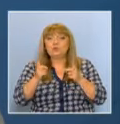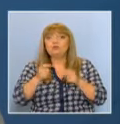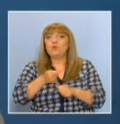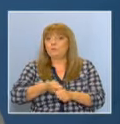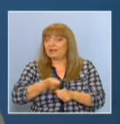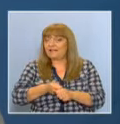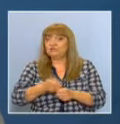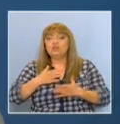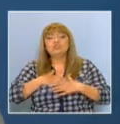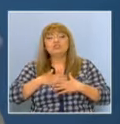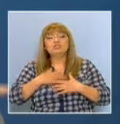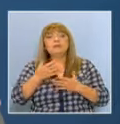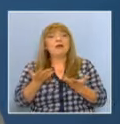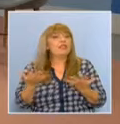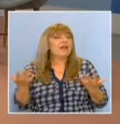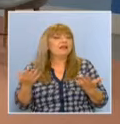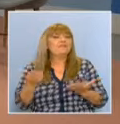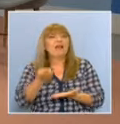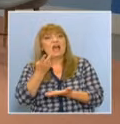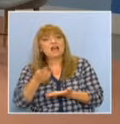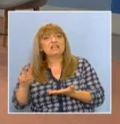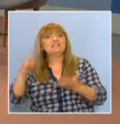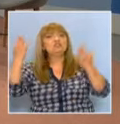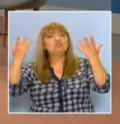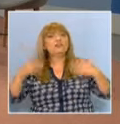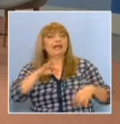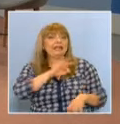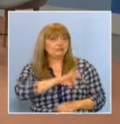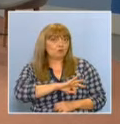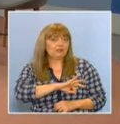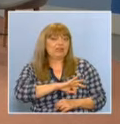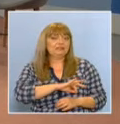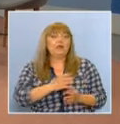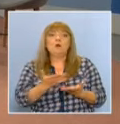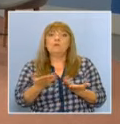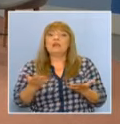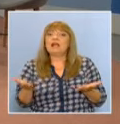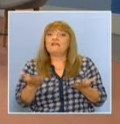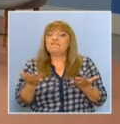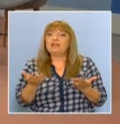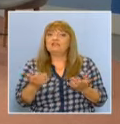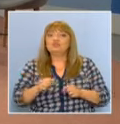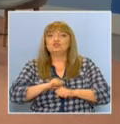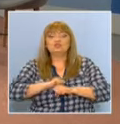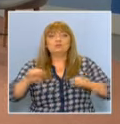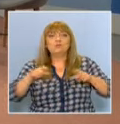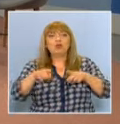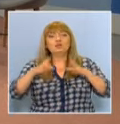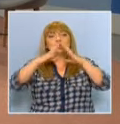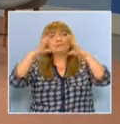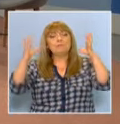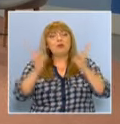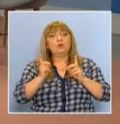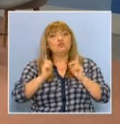някакъв по-различен резултат или че по някакъв начин ще се спука този балон и ще можеш